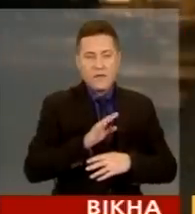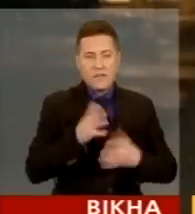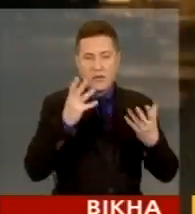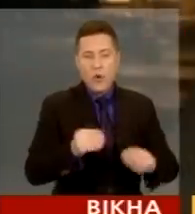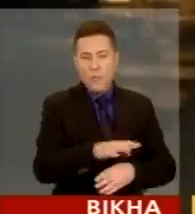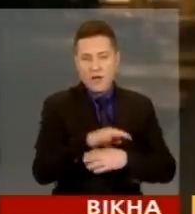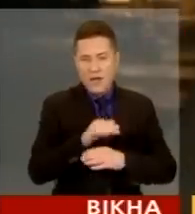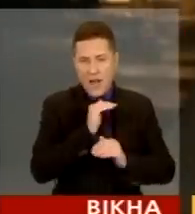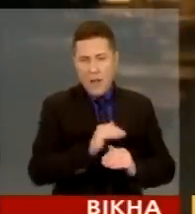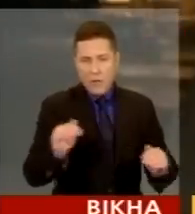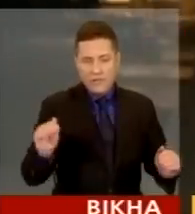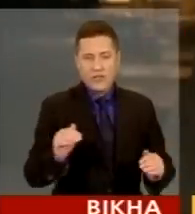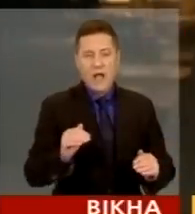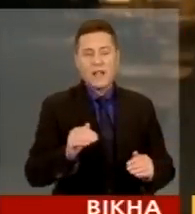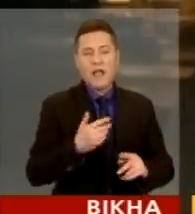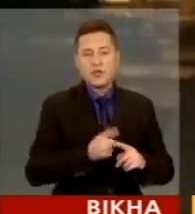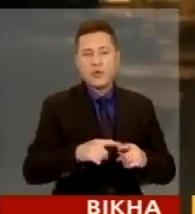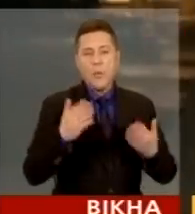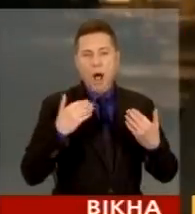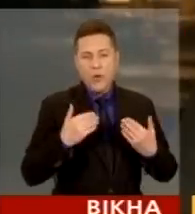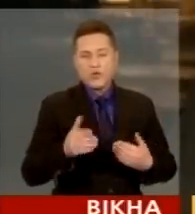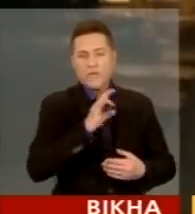паузу ворог, бойовики використовують, аби